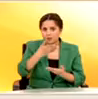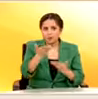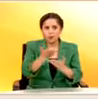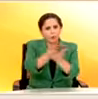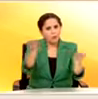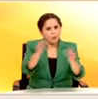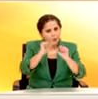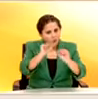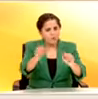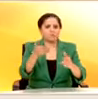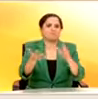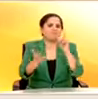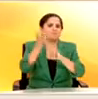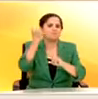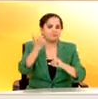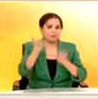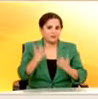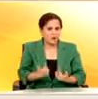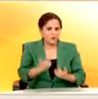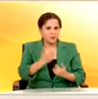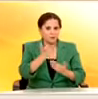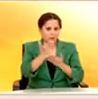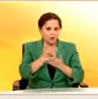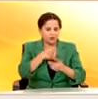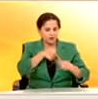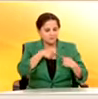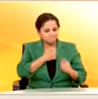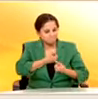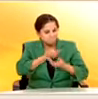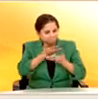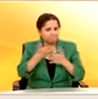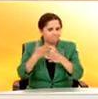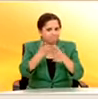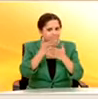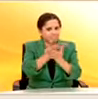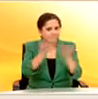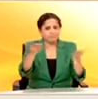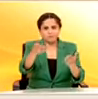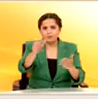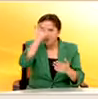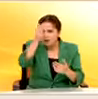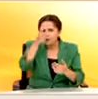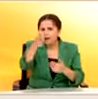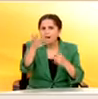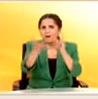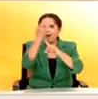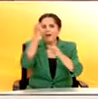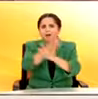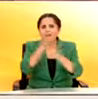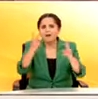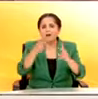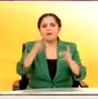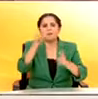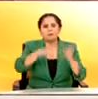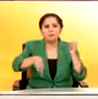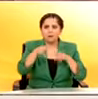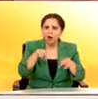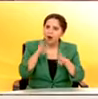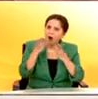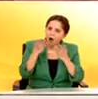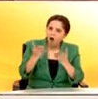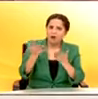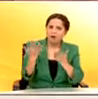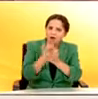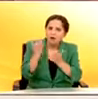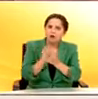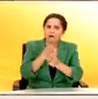है और मन की बात देश के लोगों की ऐसी उपलब्धियों को, लोगों के सामूहिक प्रयासों